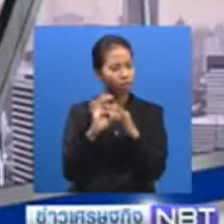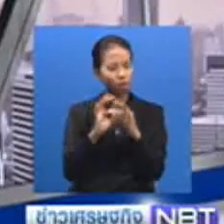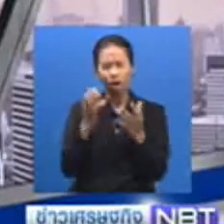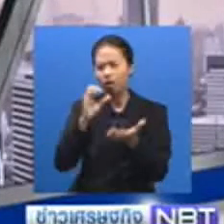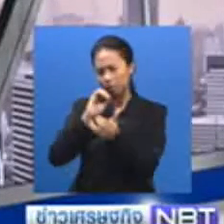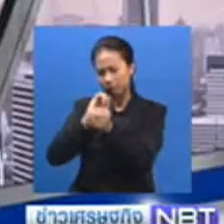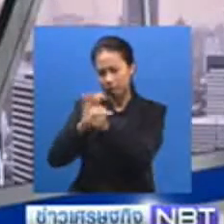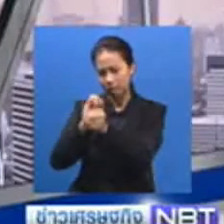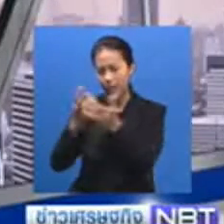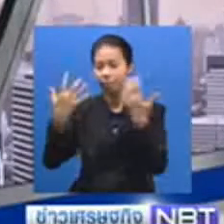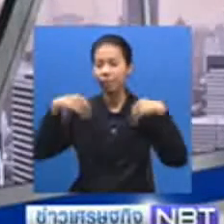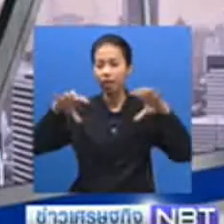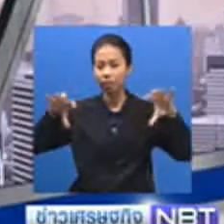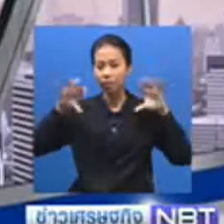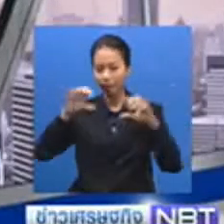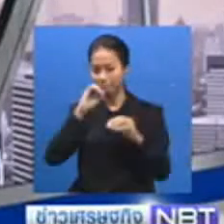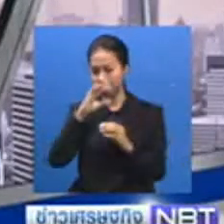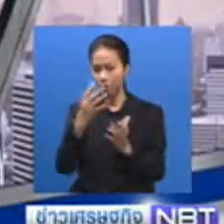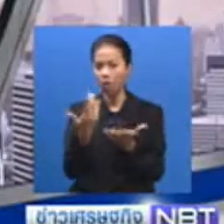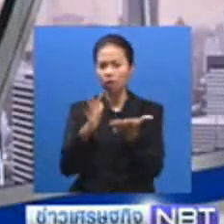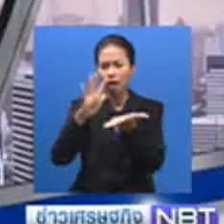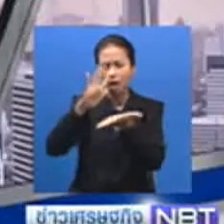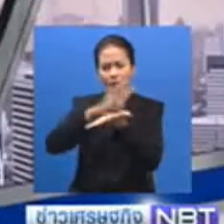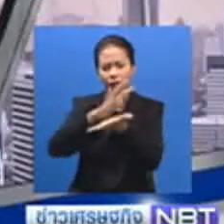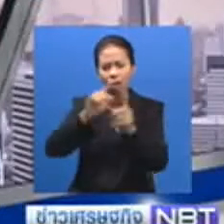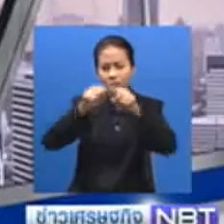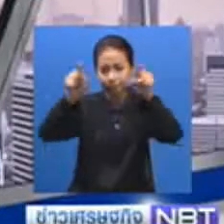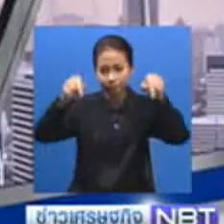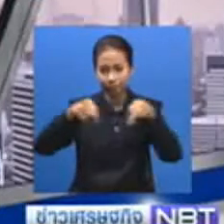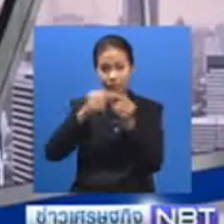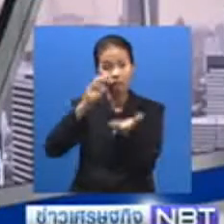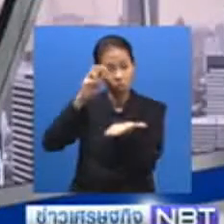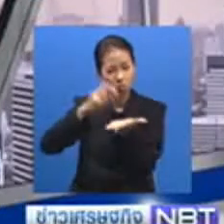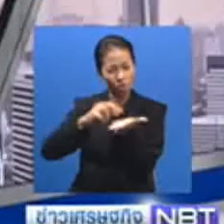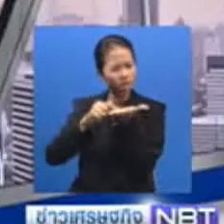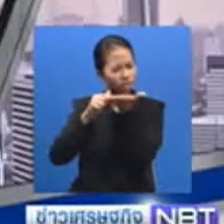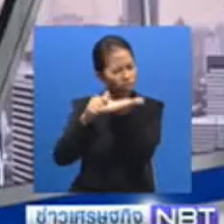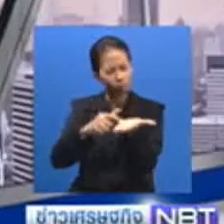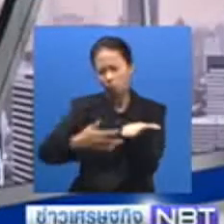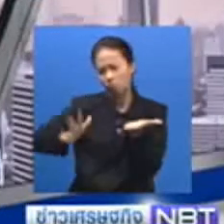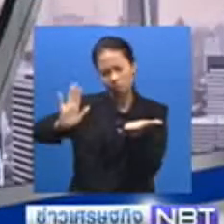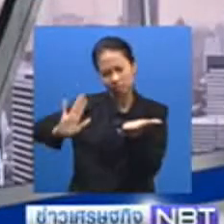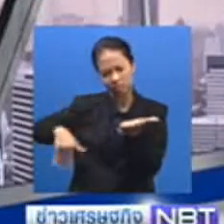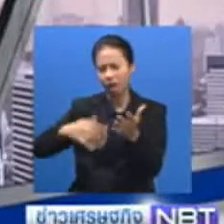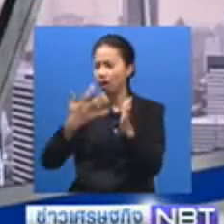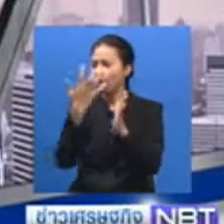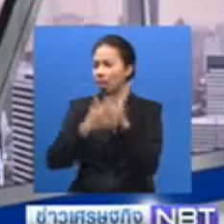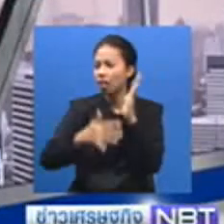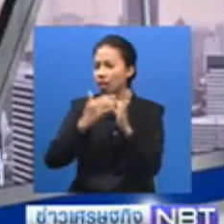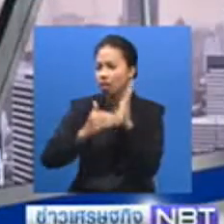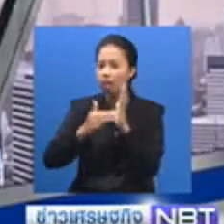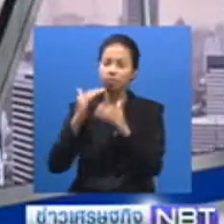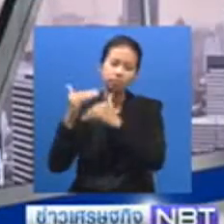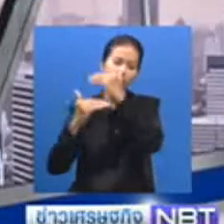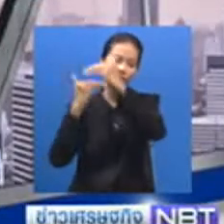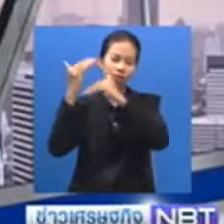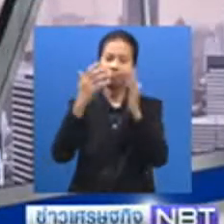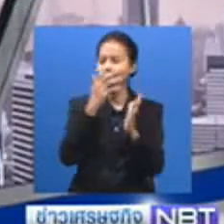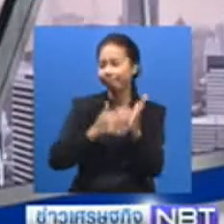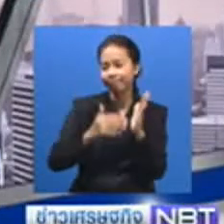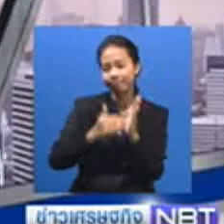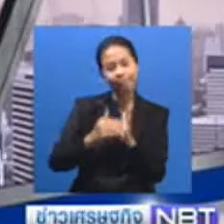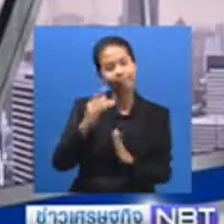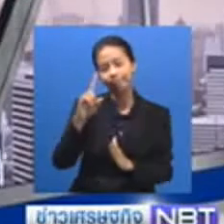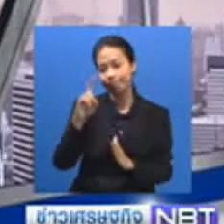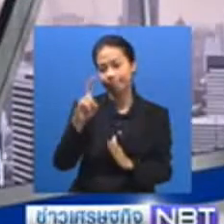รัฐบาลปรับปรุงเรื่องการขอใบอนุญาตก่อสร้างซึ่งมีขั้นตอนที่ซับซ้อนและล่าช้านะคะเป็นอุปสรรคต่อการพัฒนาศักยภาพของอุตสาหกรรม